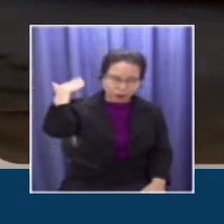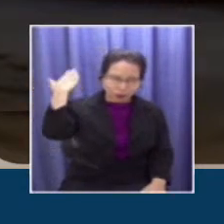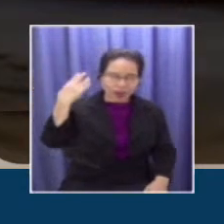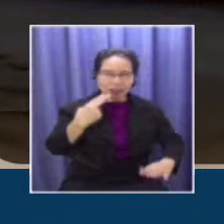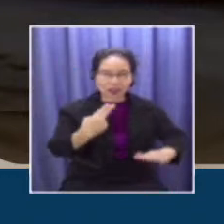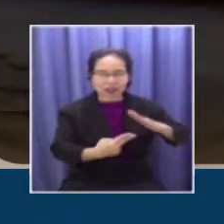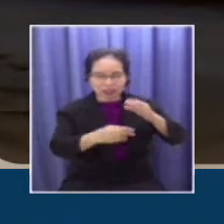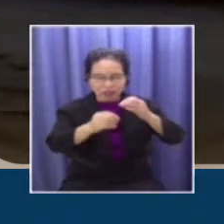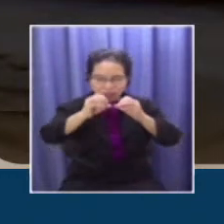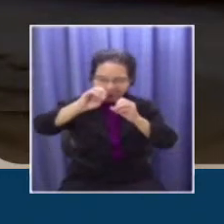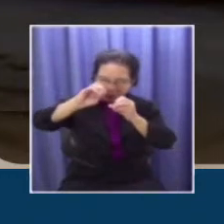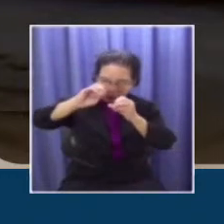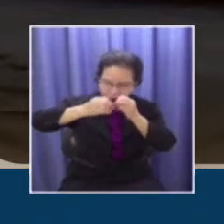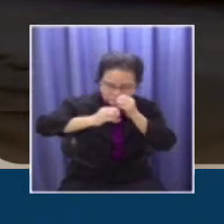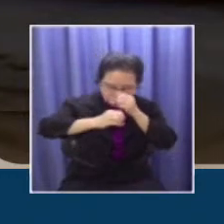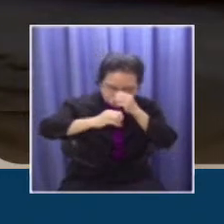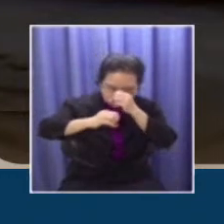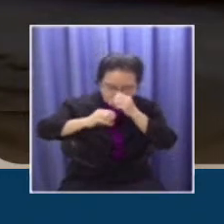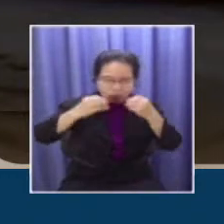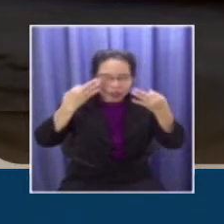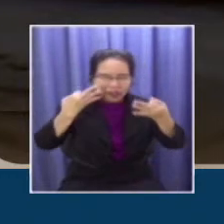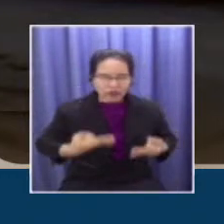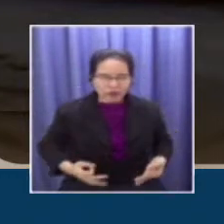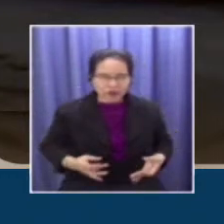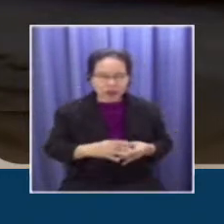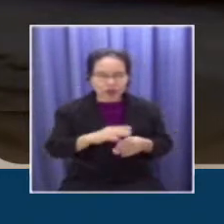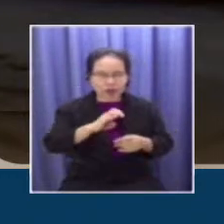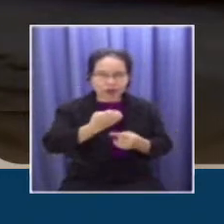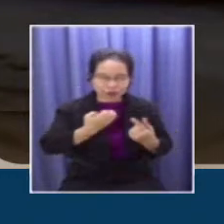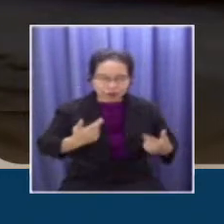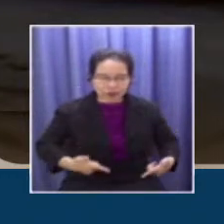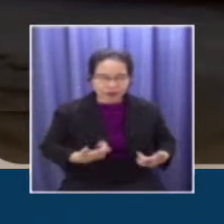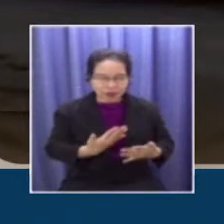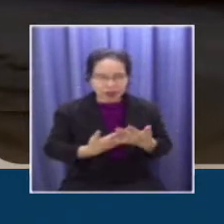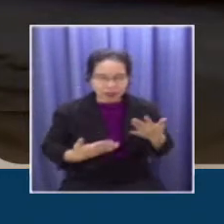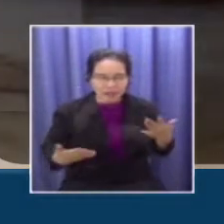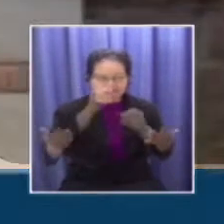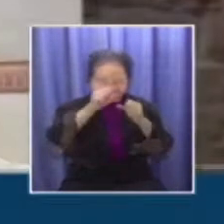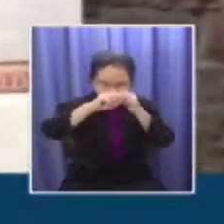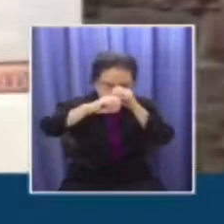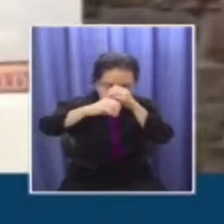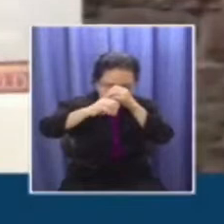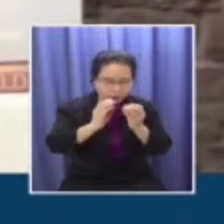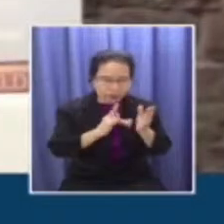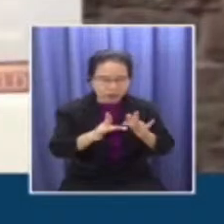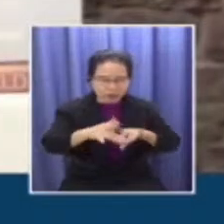pe nimdie ade biara